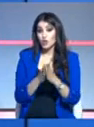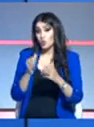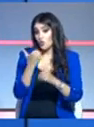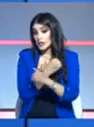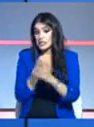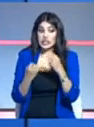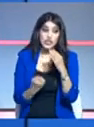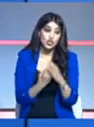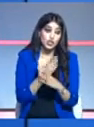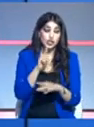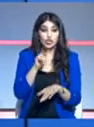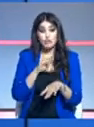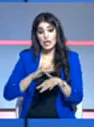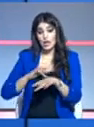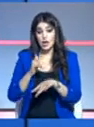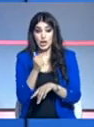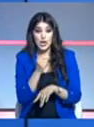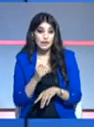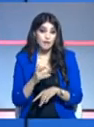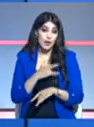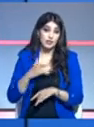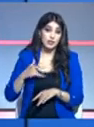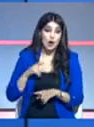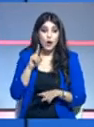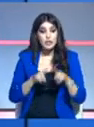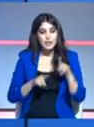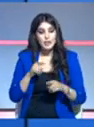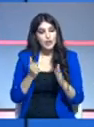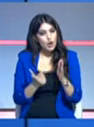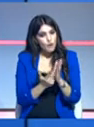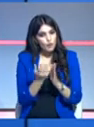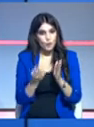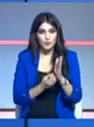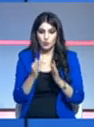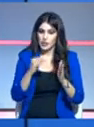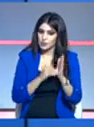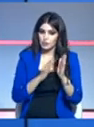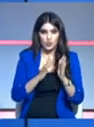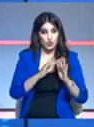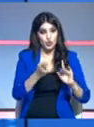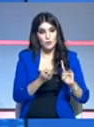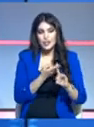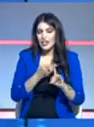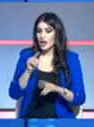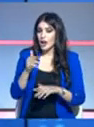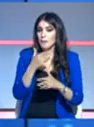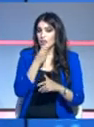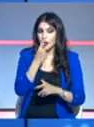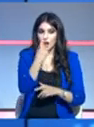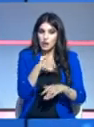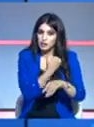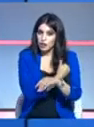ينجموا يظهروا مخلفات، لازم نعرفوا بالضبط شنية نوع الجرعة لولو بالضبط، وأنا نهار